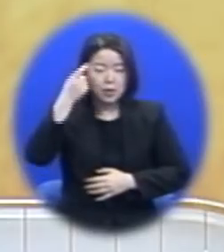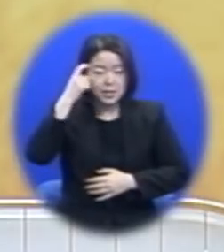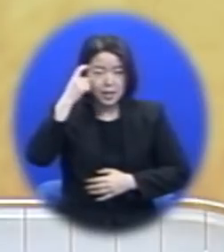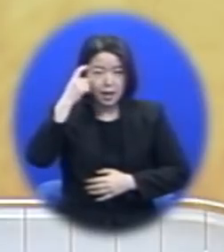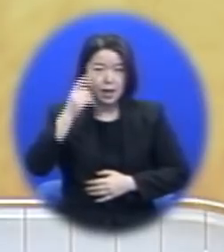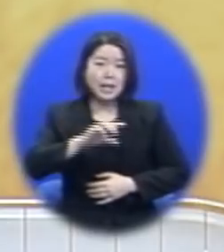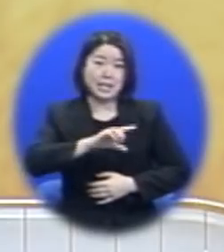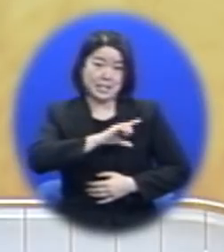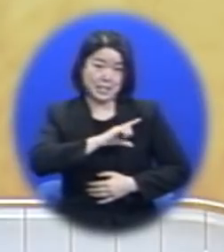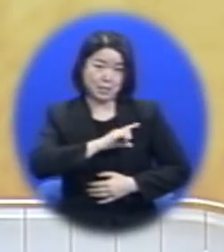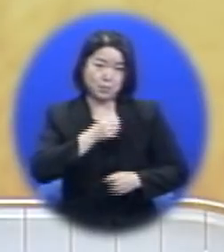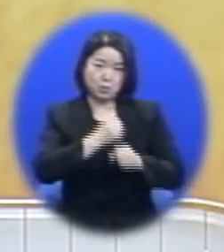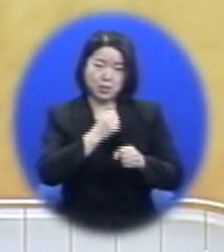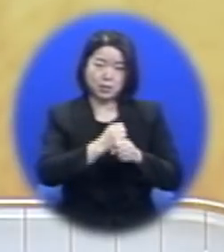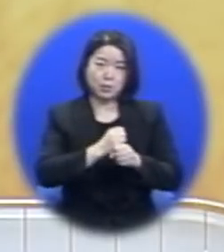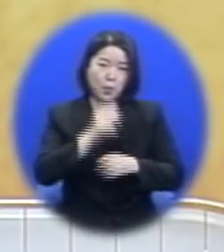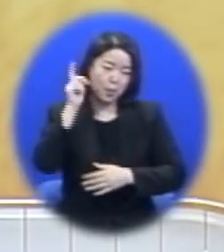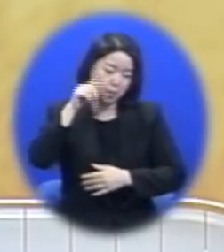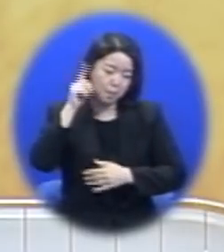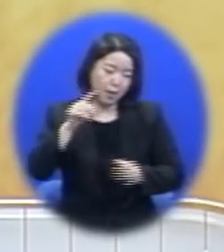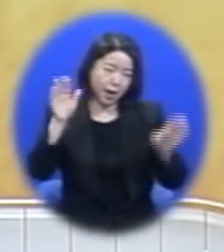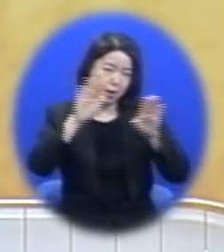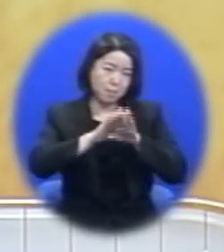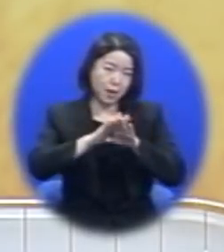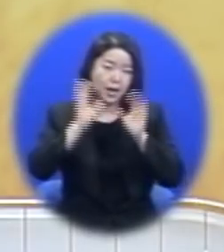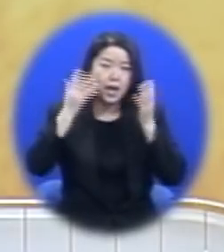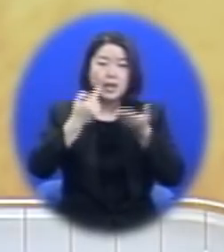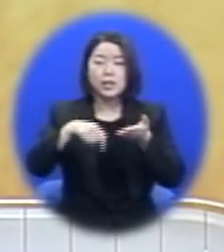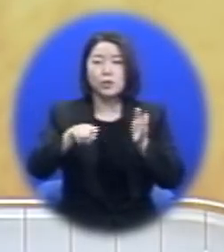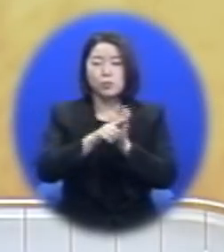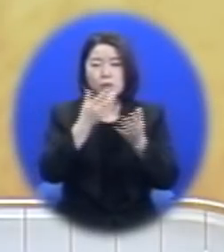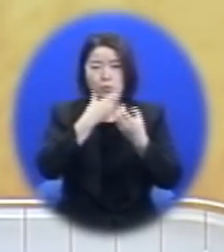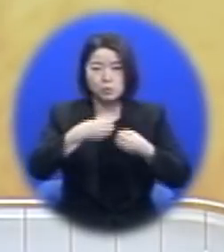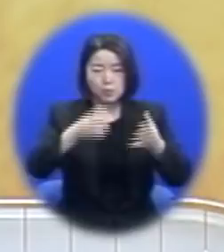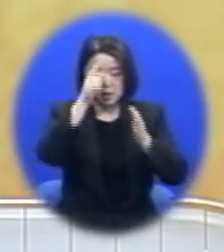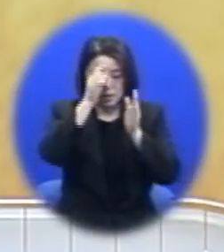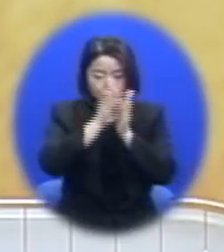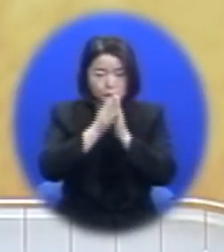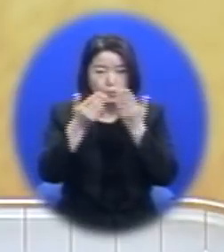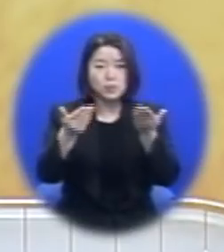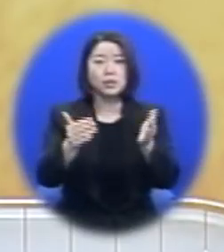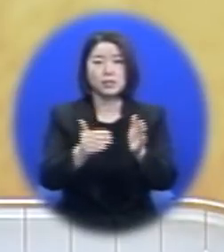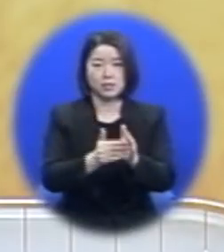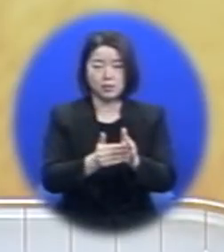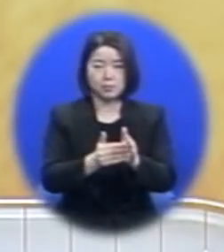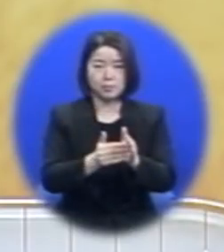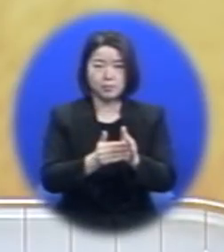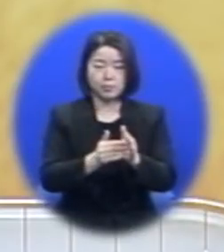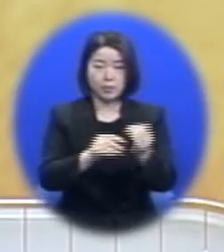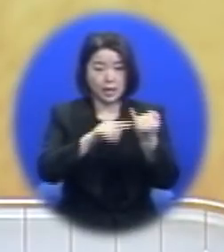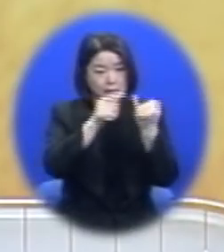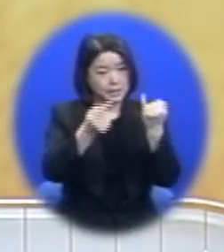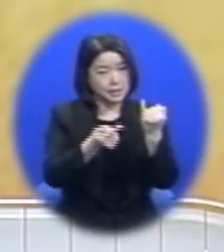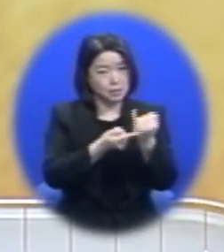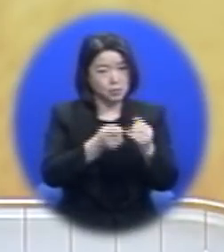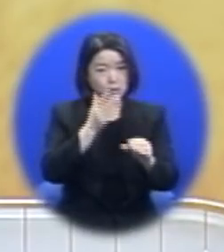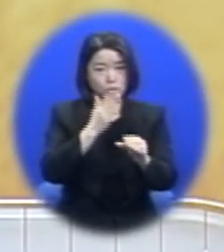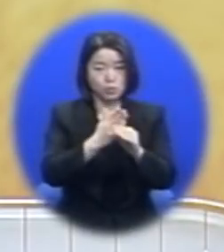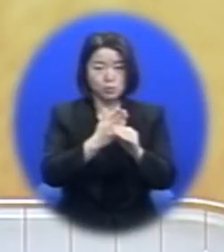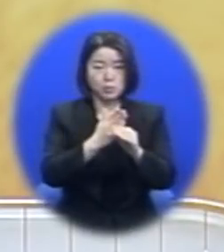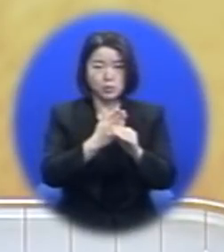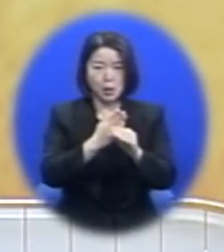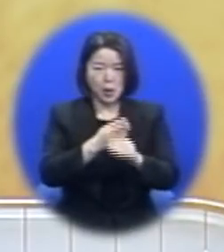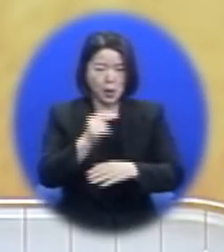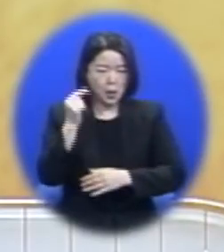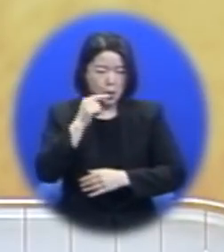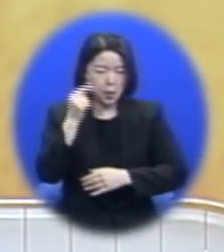태명도 짓고 매일 밤 태중의 아이를 위해 축복하는 기도를 했습니다. 임신 중반쯤 정밀 초음파